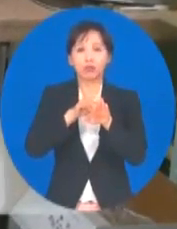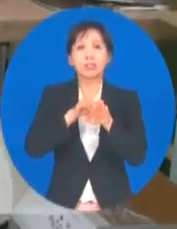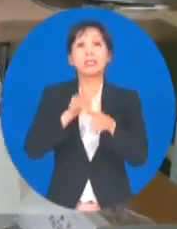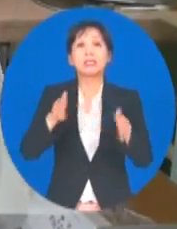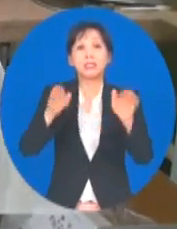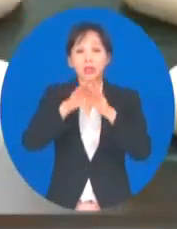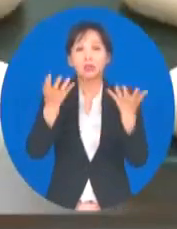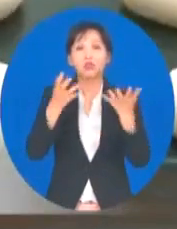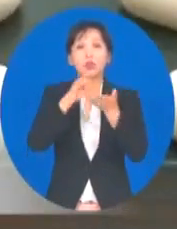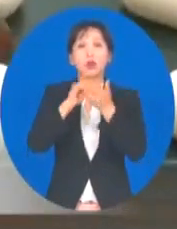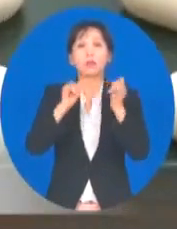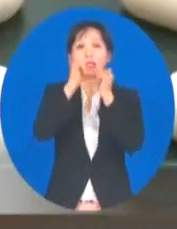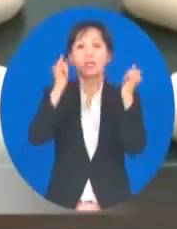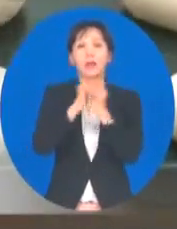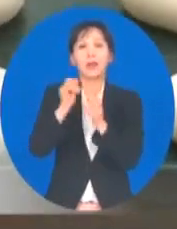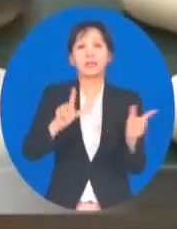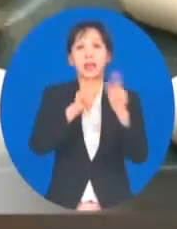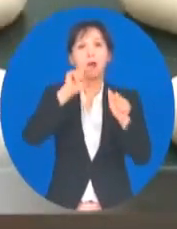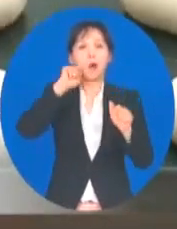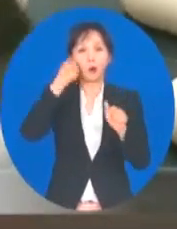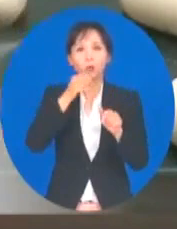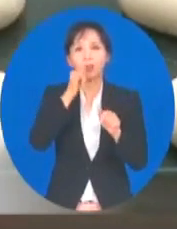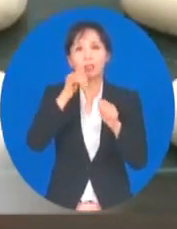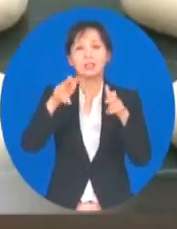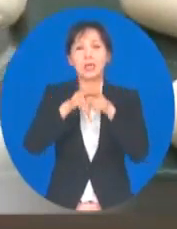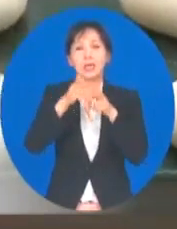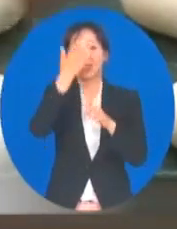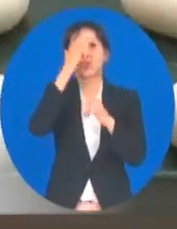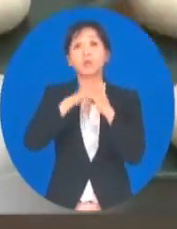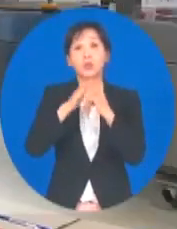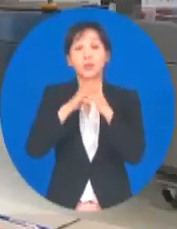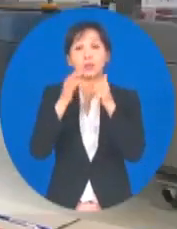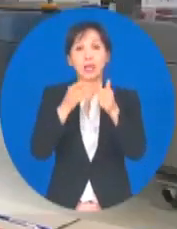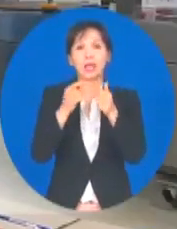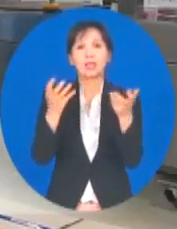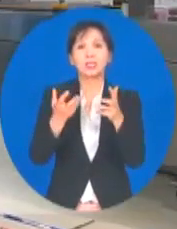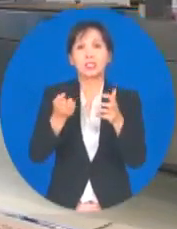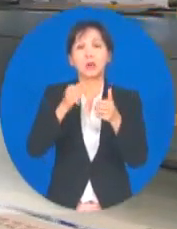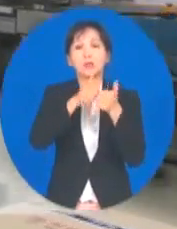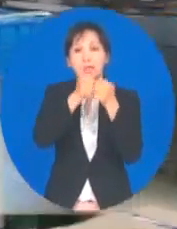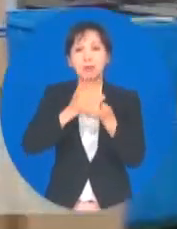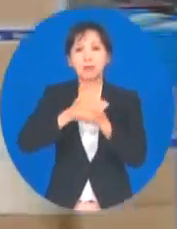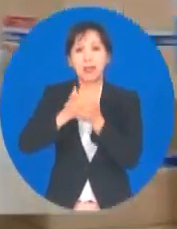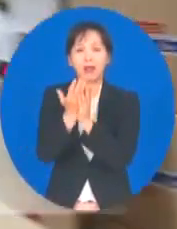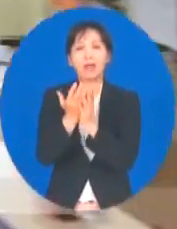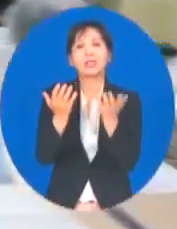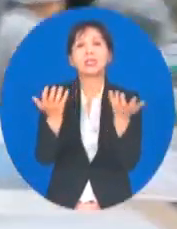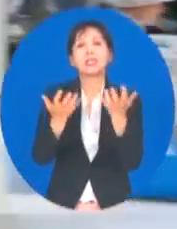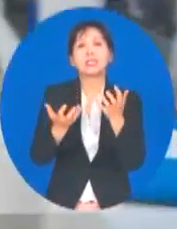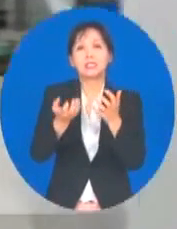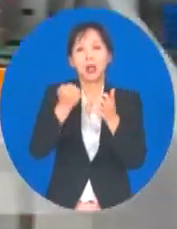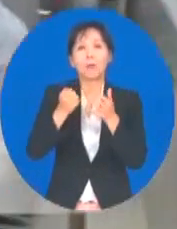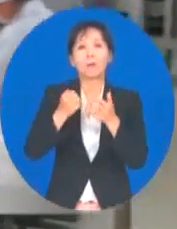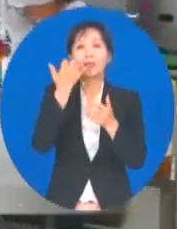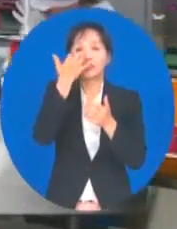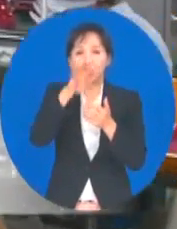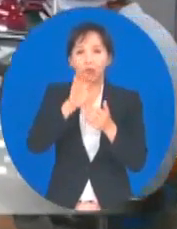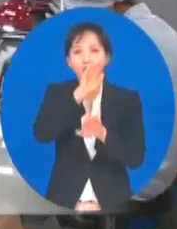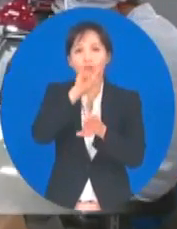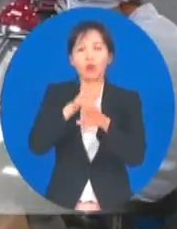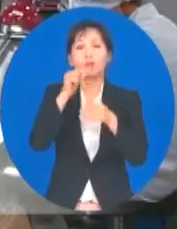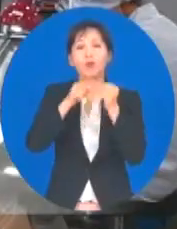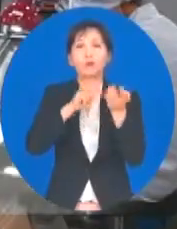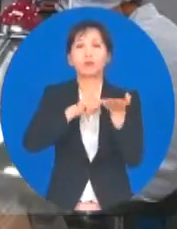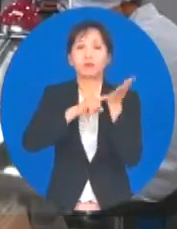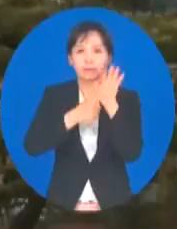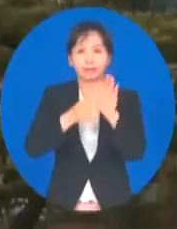직업적응훈련시설에서는 취업과 사회생활 적응에 어려움을 겪는 장애 청소년들에게 직업상담과 다양한 직업적응훈련 프로그램을